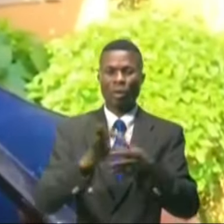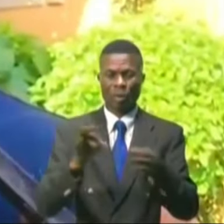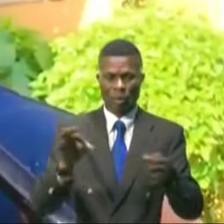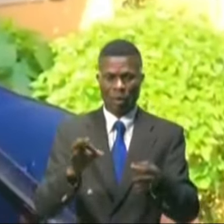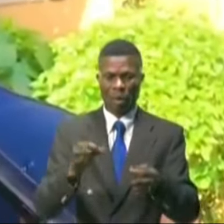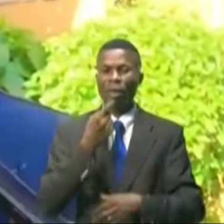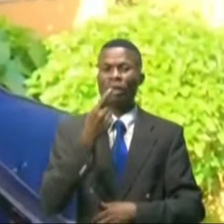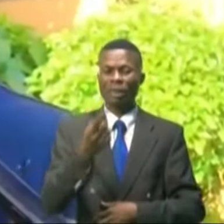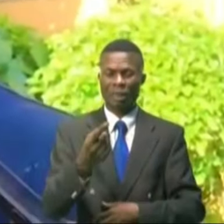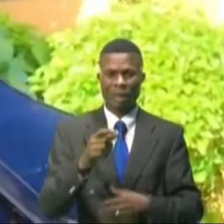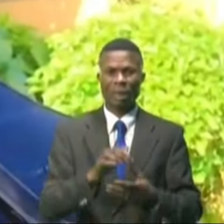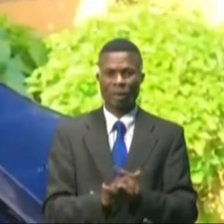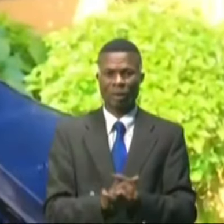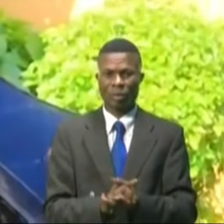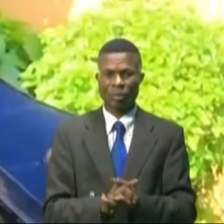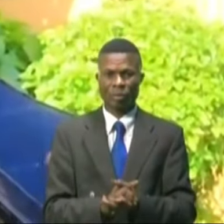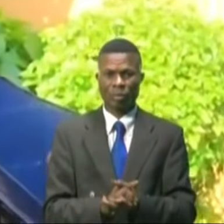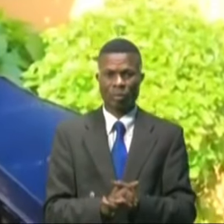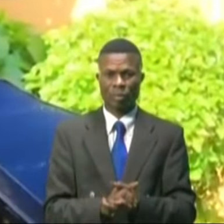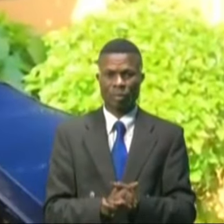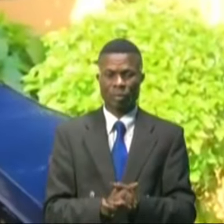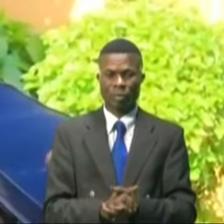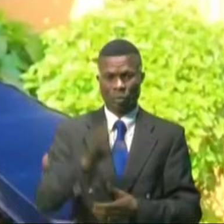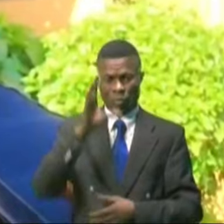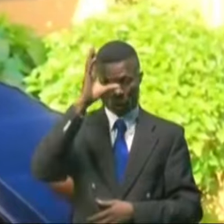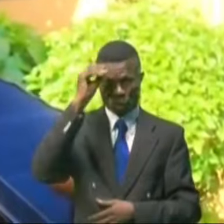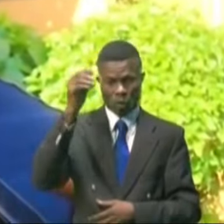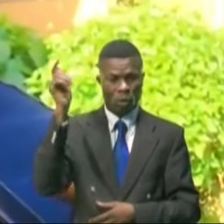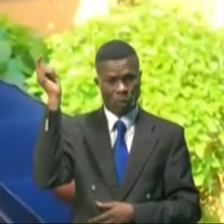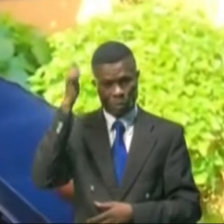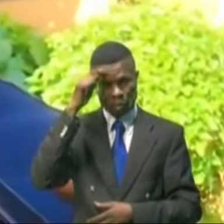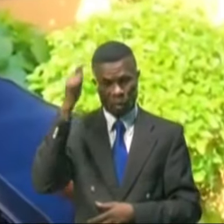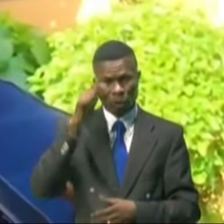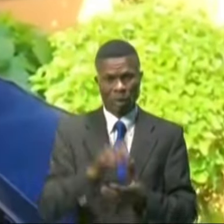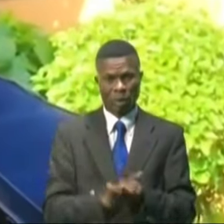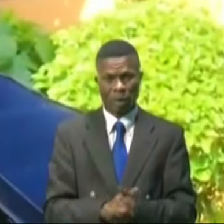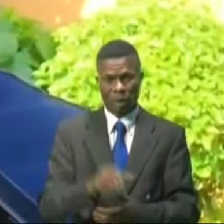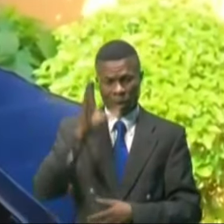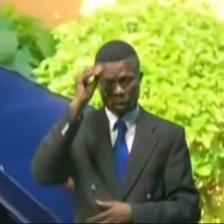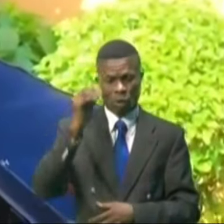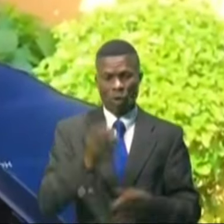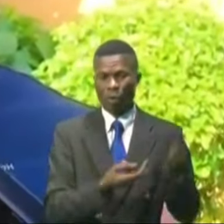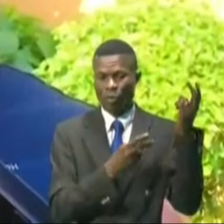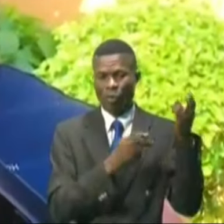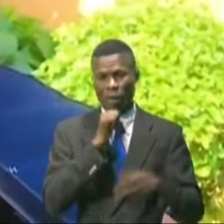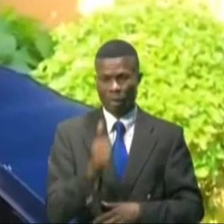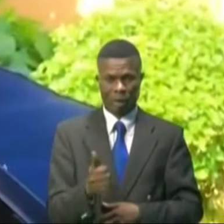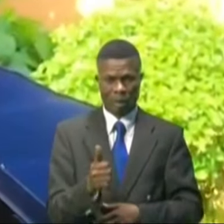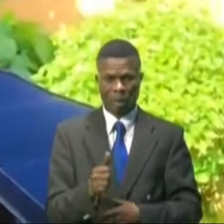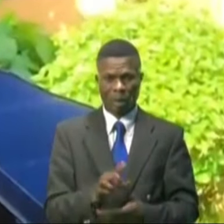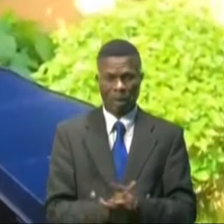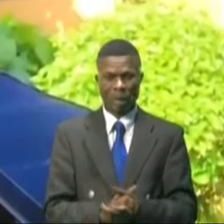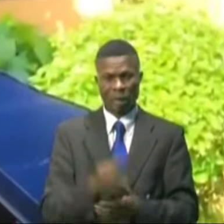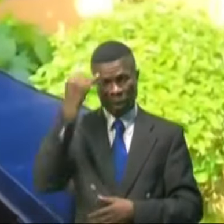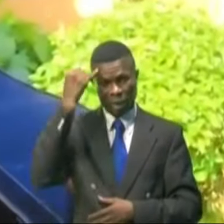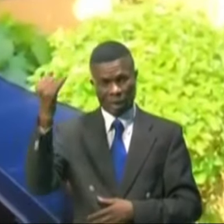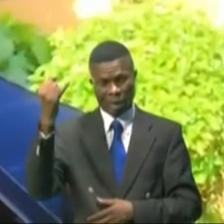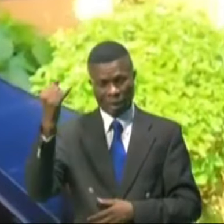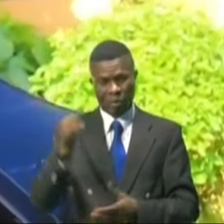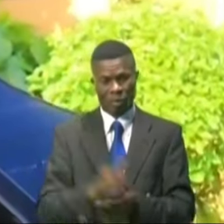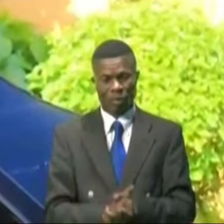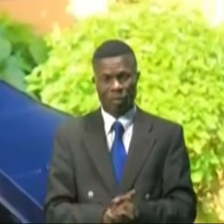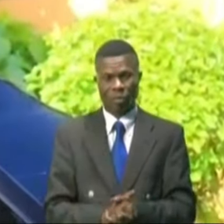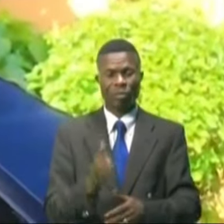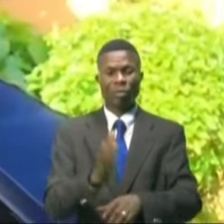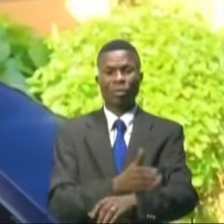ceci: homme sans ennemi, homme sans valeur. Dans le contexte d'une province à proie à